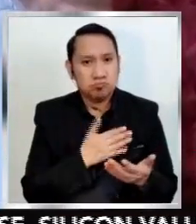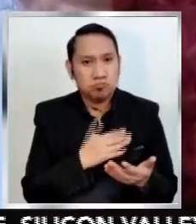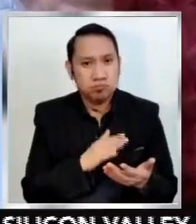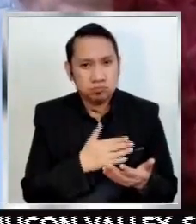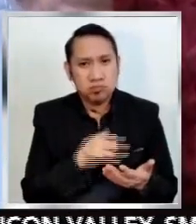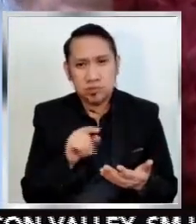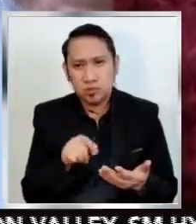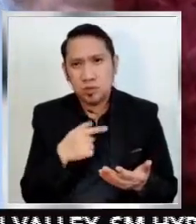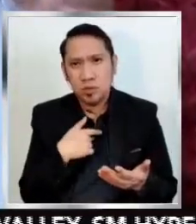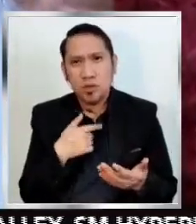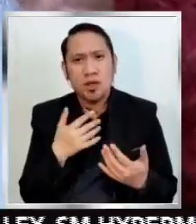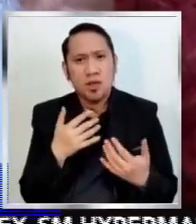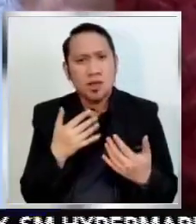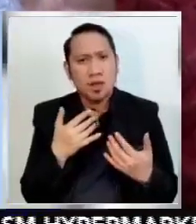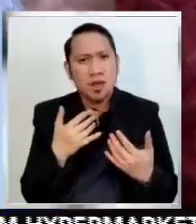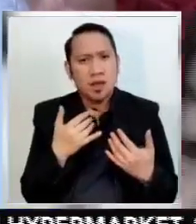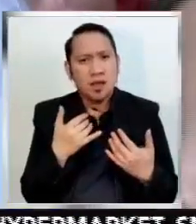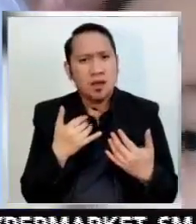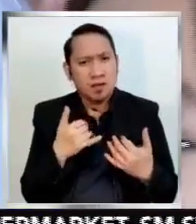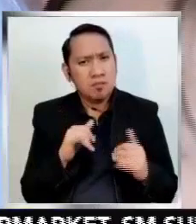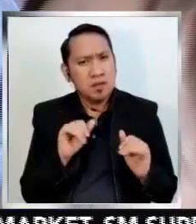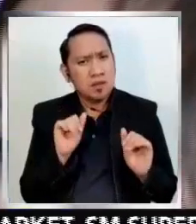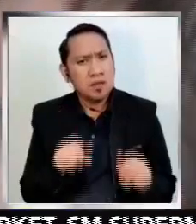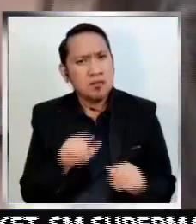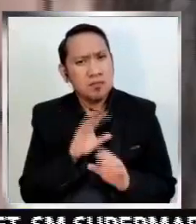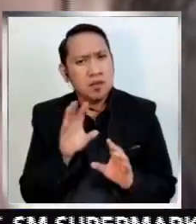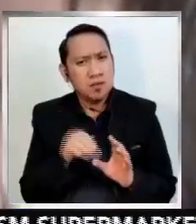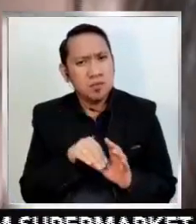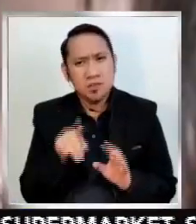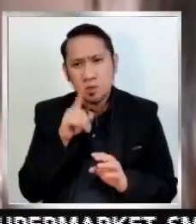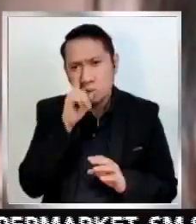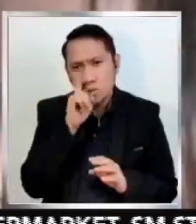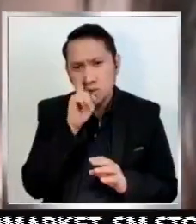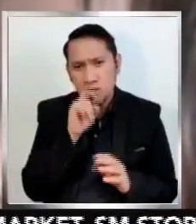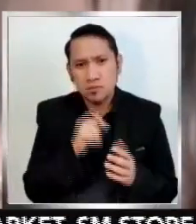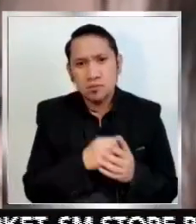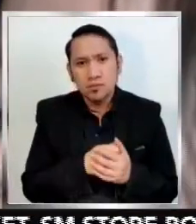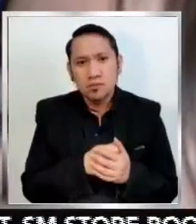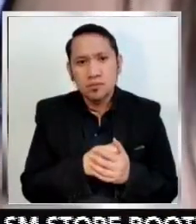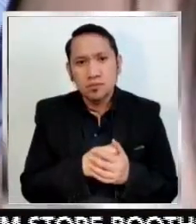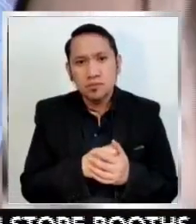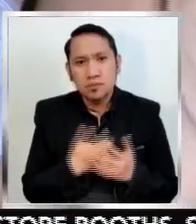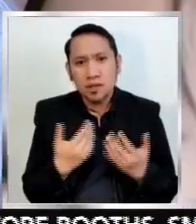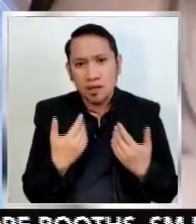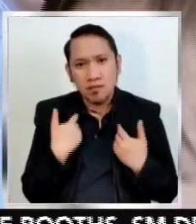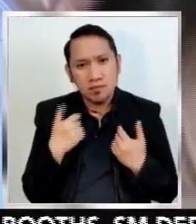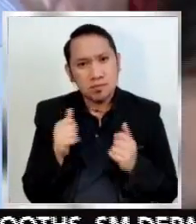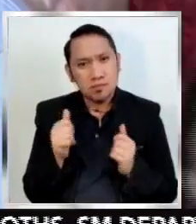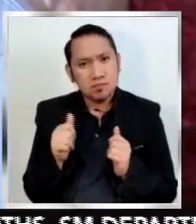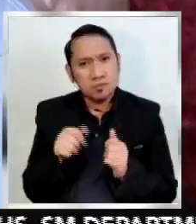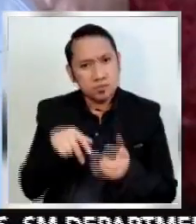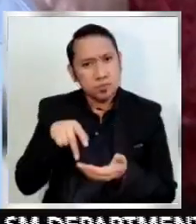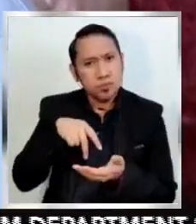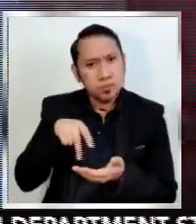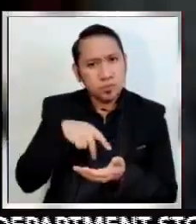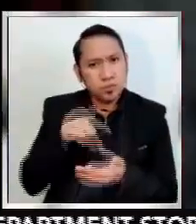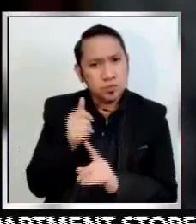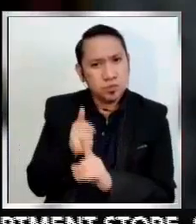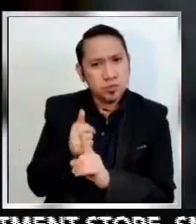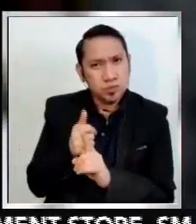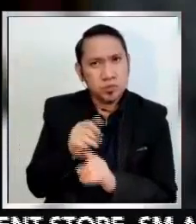nasasabayan po niya, ano po siya noon, 1-year-old po. Nasasabayan po niya. Tapos nagsubok po kaming gawan po siya ng TikTok